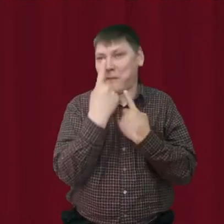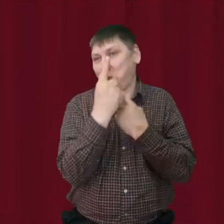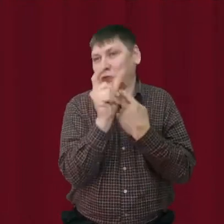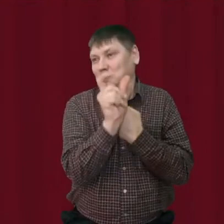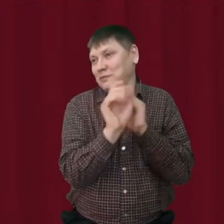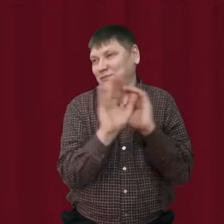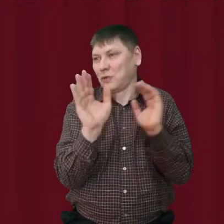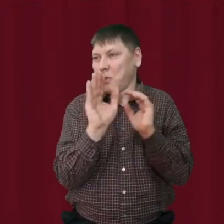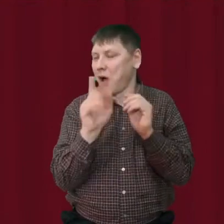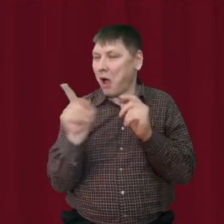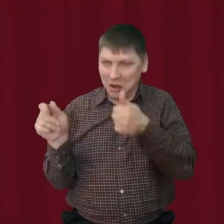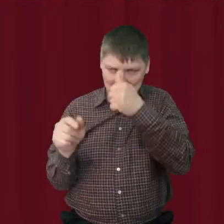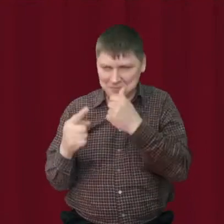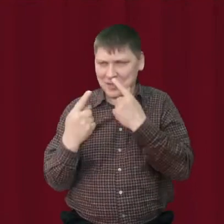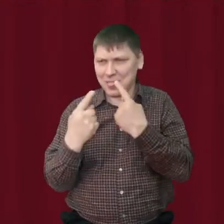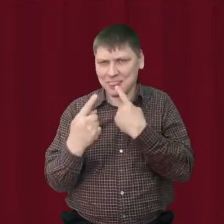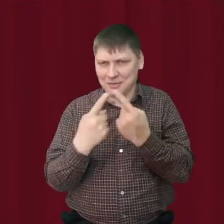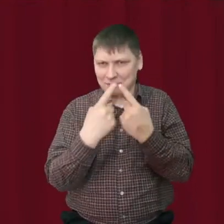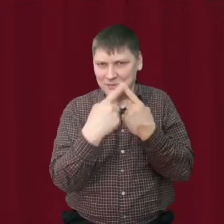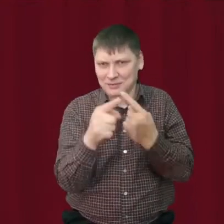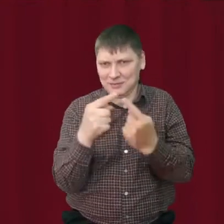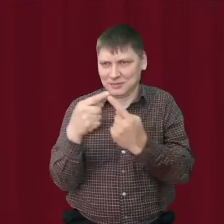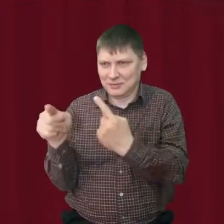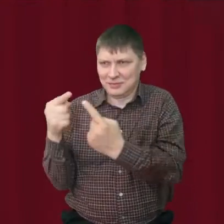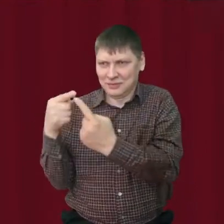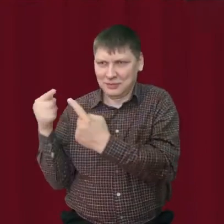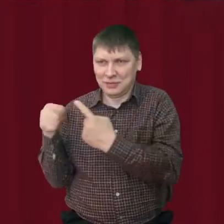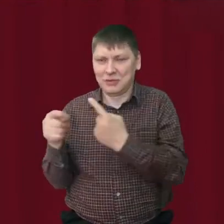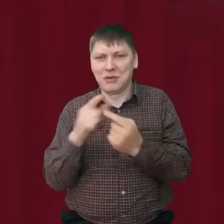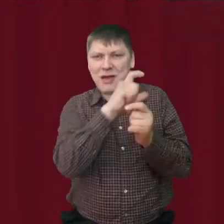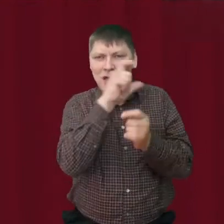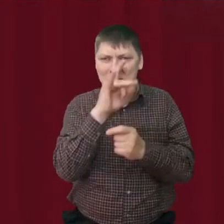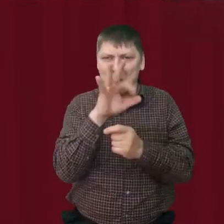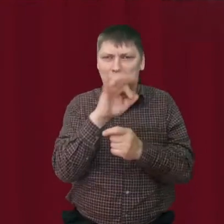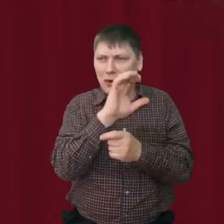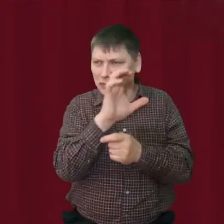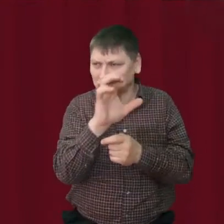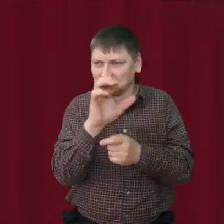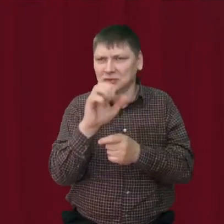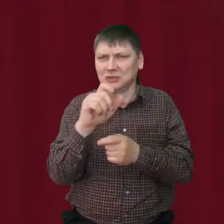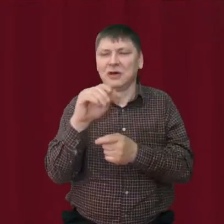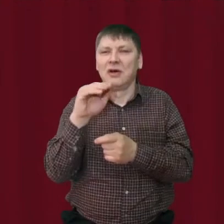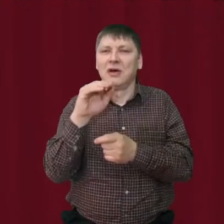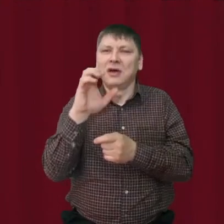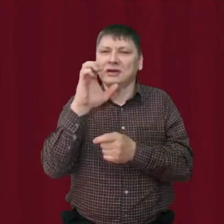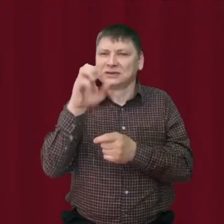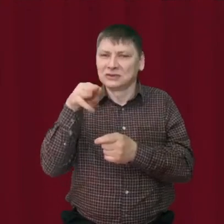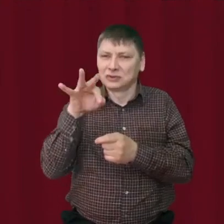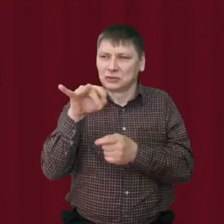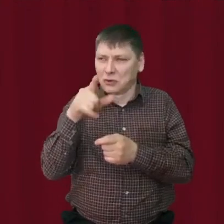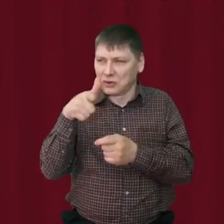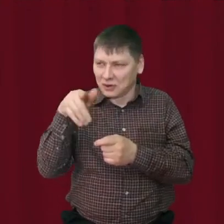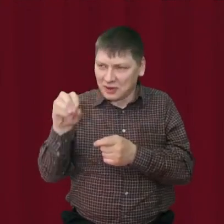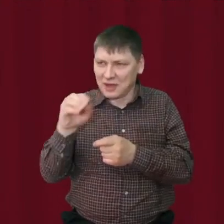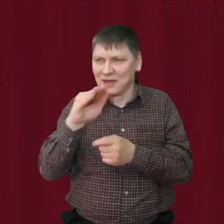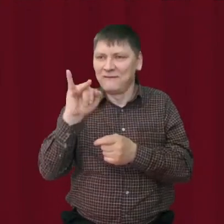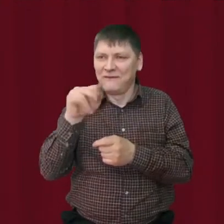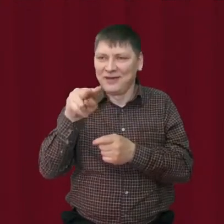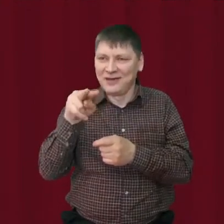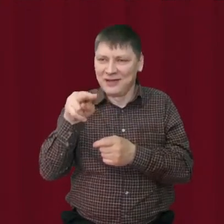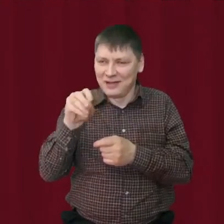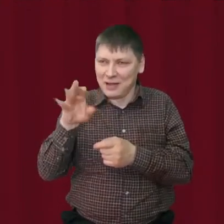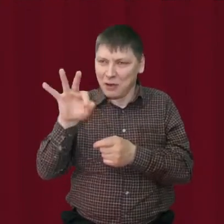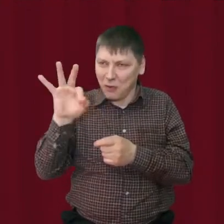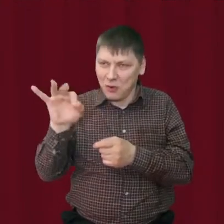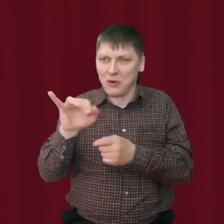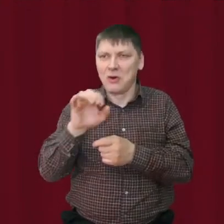на страницах Священного Писания. Четыре слова это было «эрос», «сторге», «филио» и «агапе». Каждая из них описывала ту